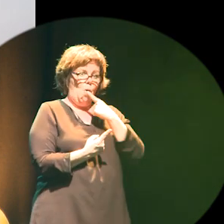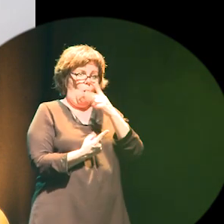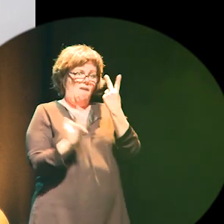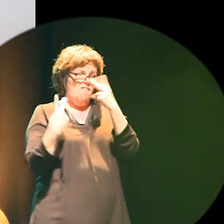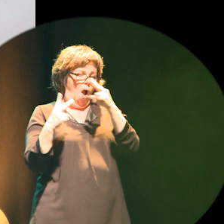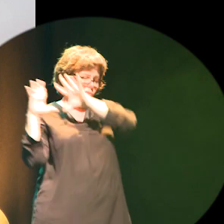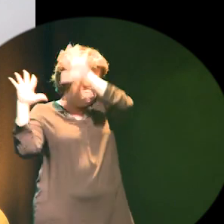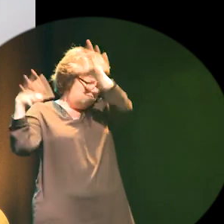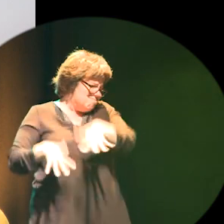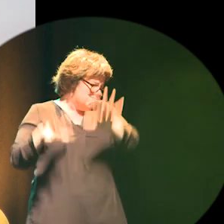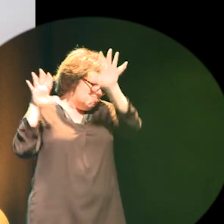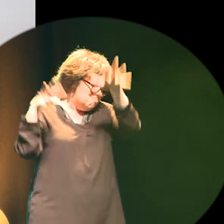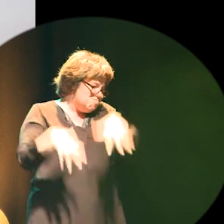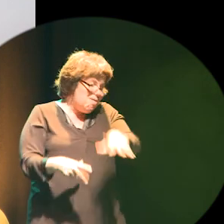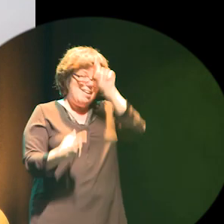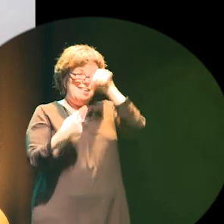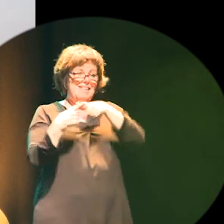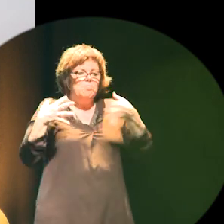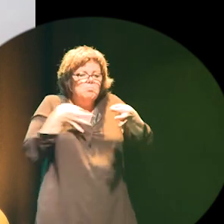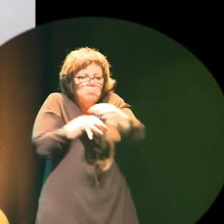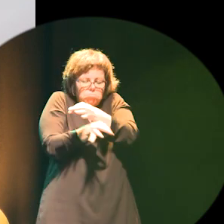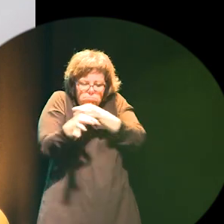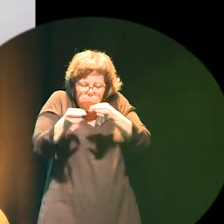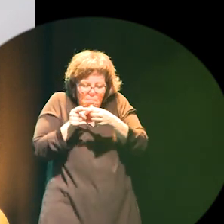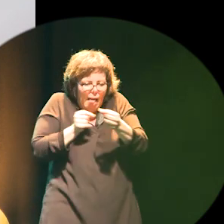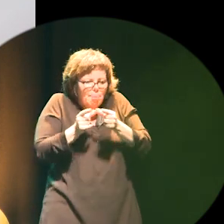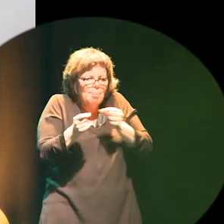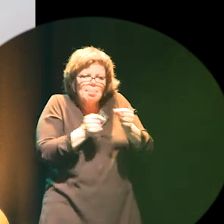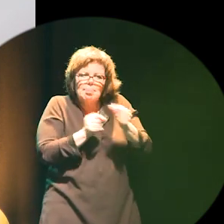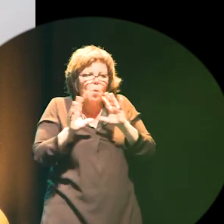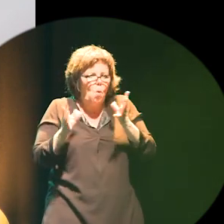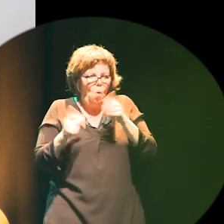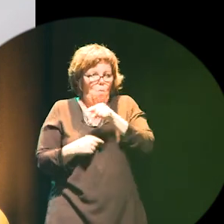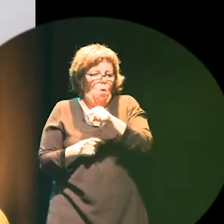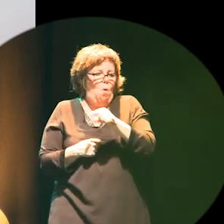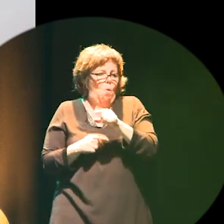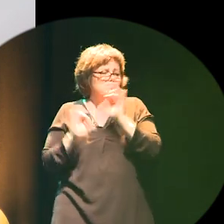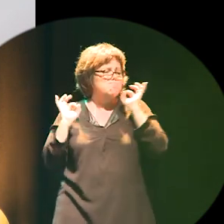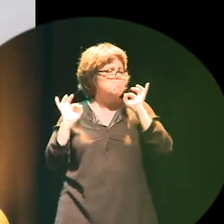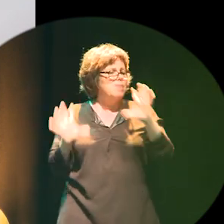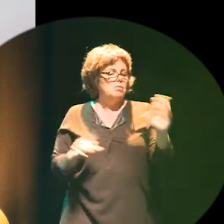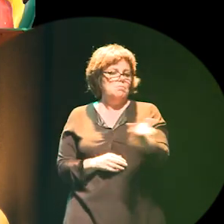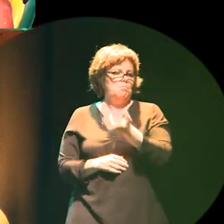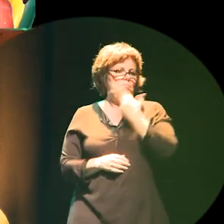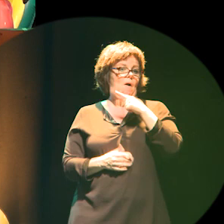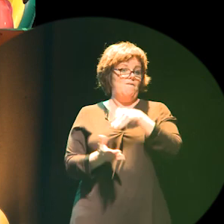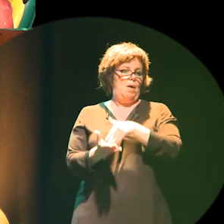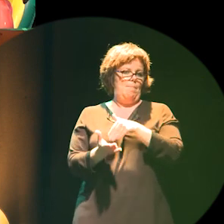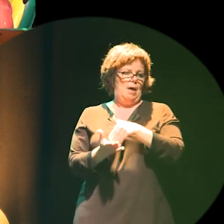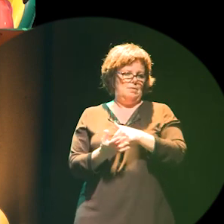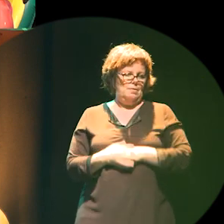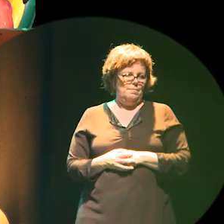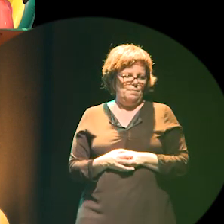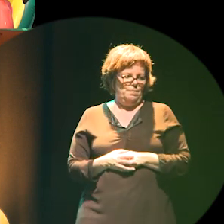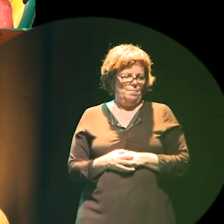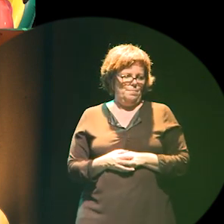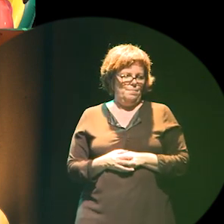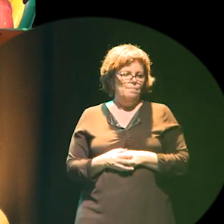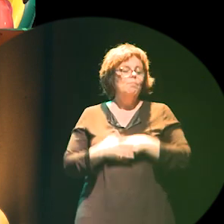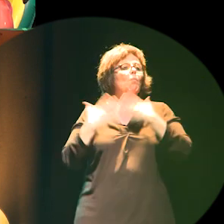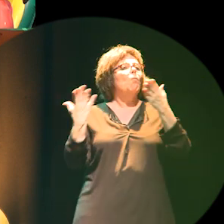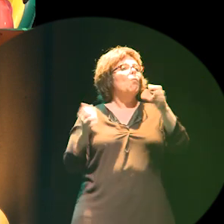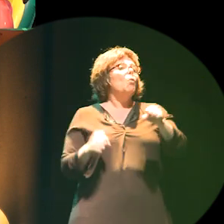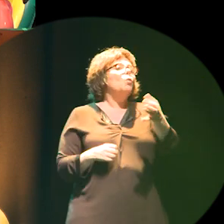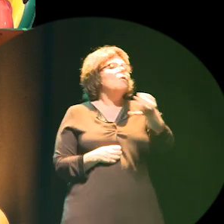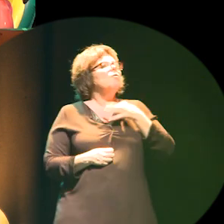impulsionnels comme les tempêtes sur la dynamique du phytoplancton et ses capacités de réponse. Alors maintenant, vous allez me dire, bon,